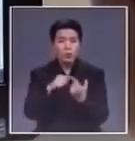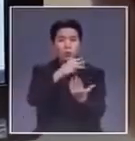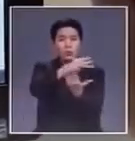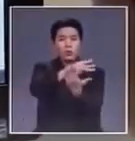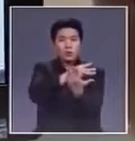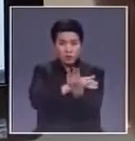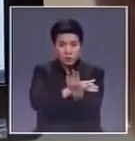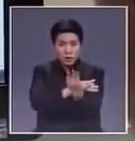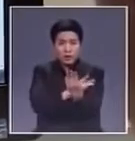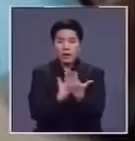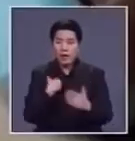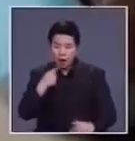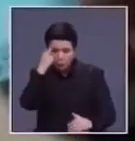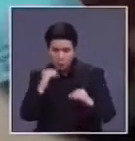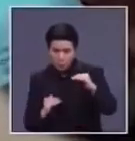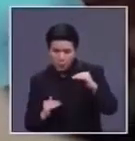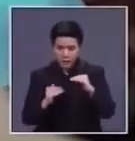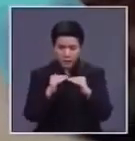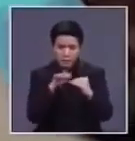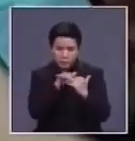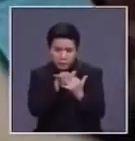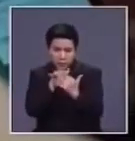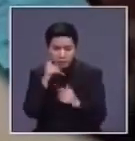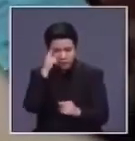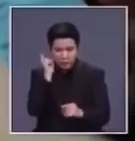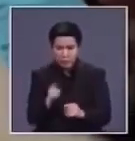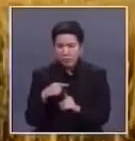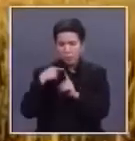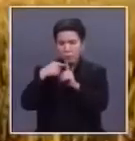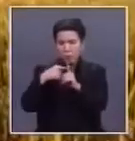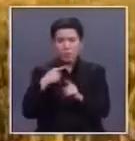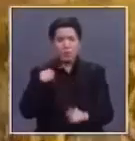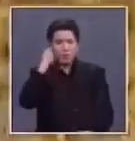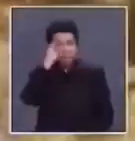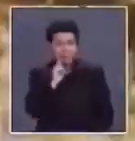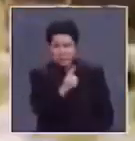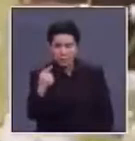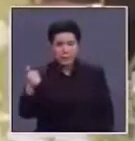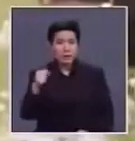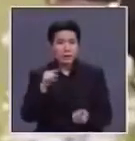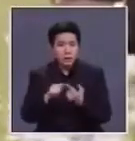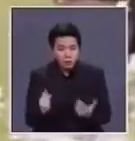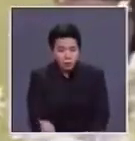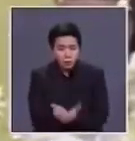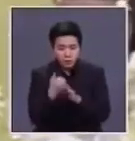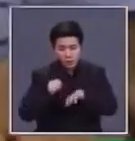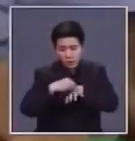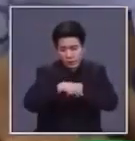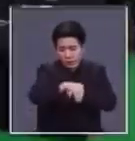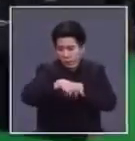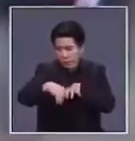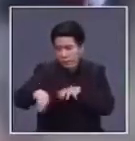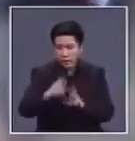การส่งเสริมการรู้เท่าทันสื่อและการใช้สื่อในทางที่เกิดประโยชน์อย่างสร้างสรรค์ตลอดจนการสร้างภาคีเครือข่ายใน